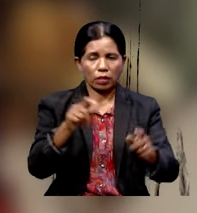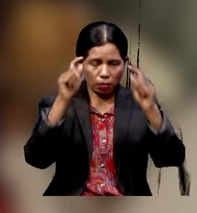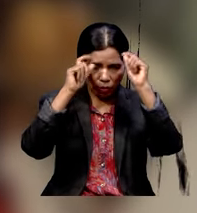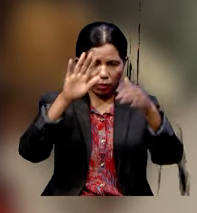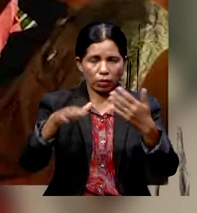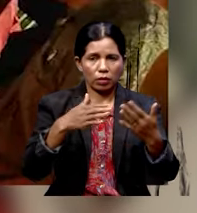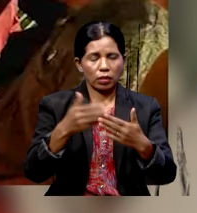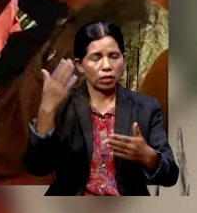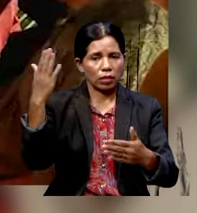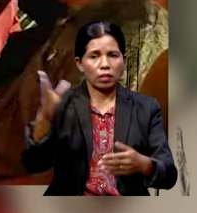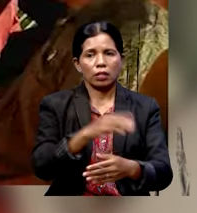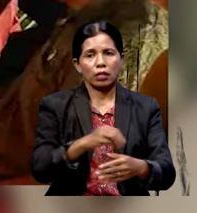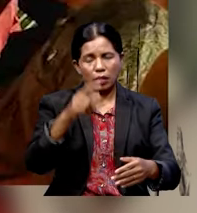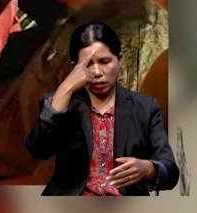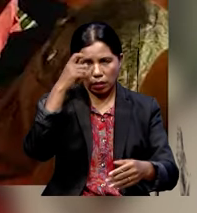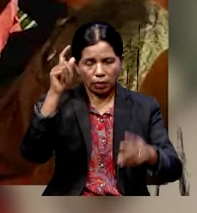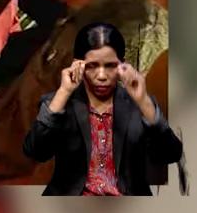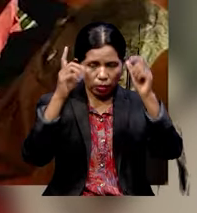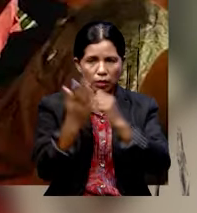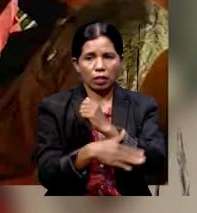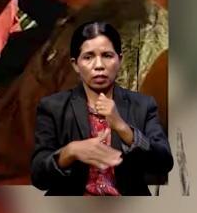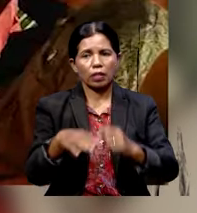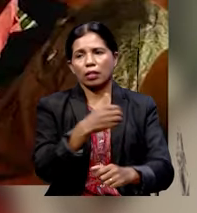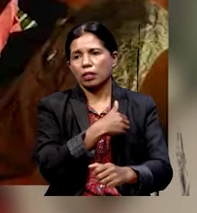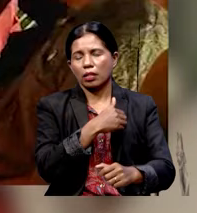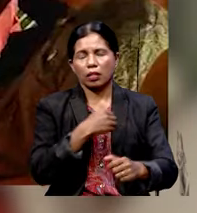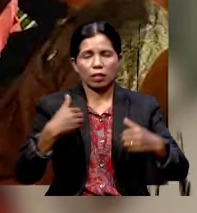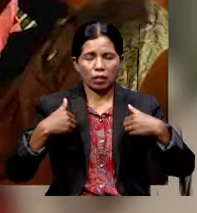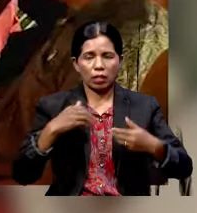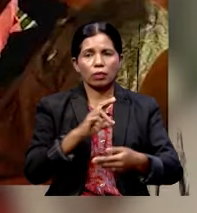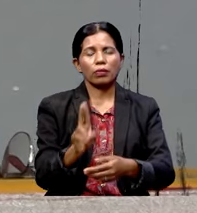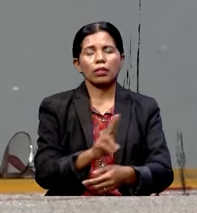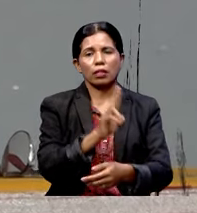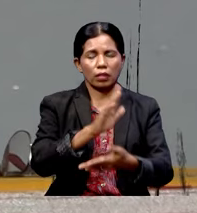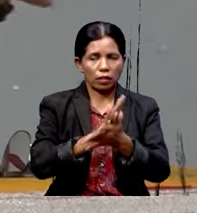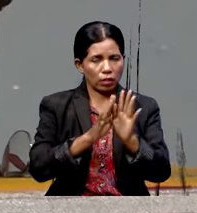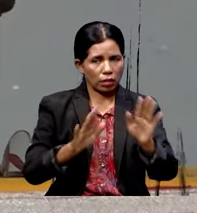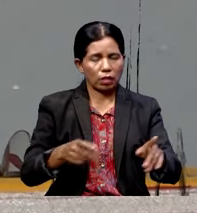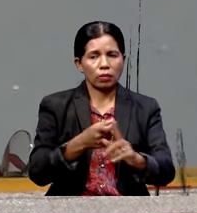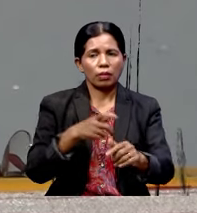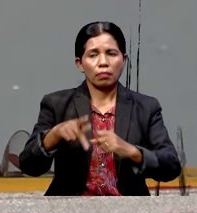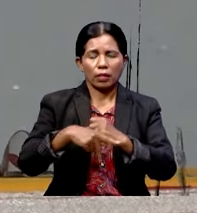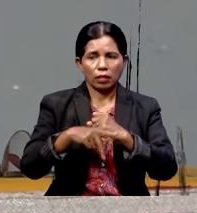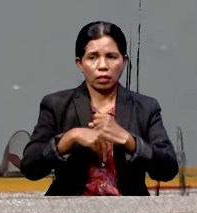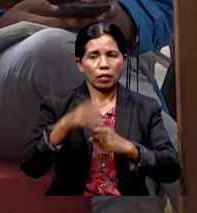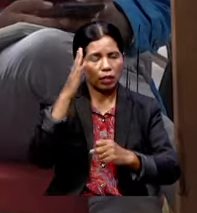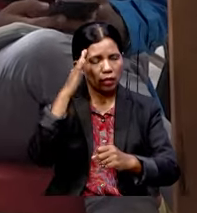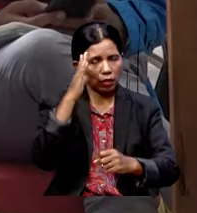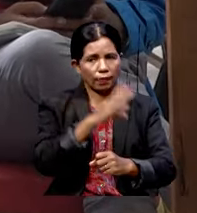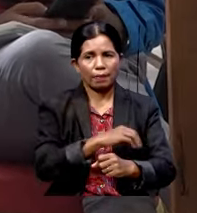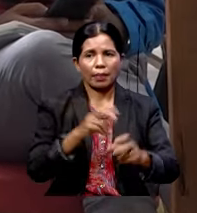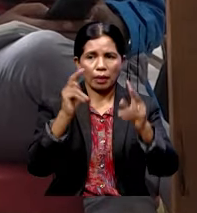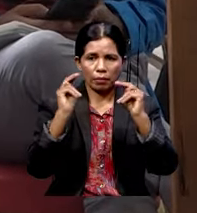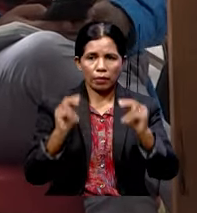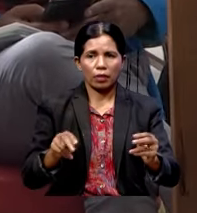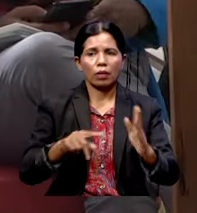Timor Occidental tamba Timoroan Sira ia railaran mos sedau ki unidadi. Tuir sekretario geral partido Fretilini rekonsiliasaun ne